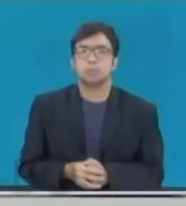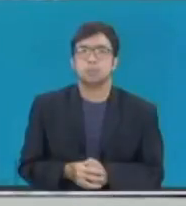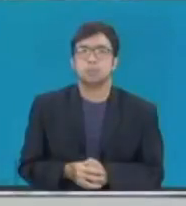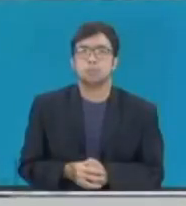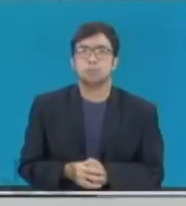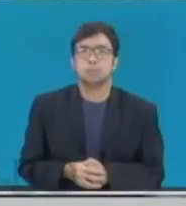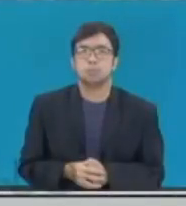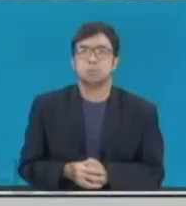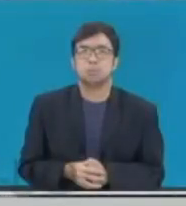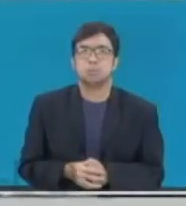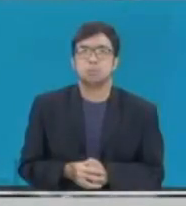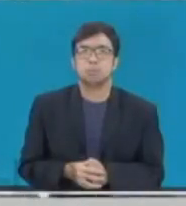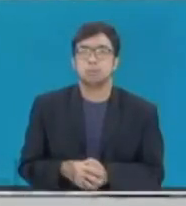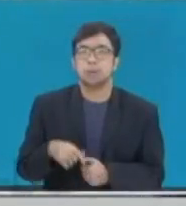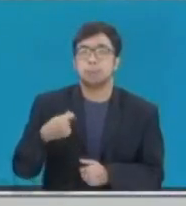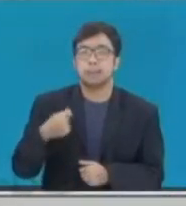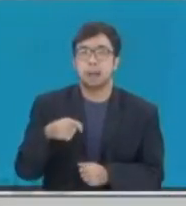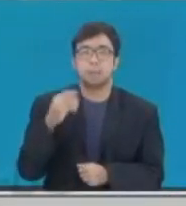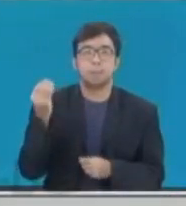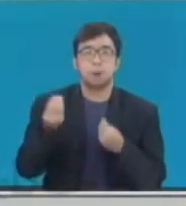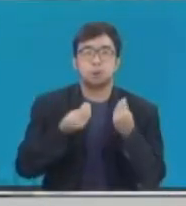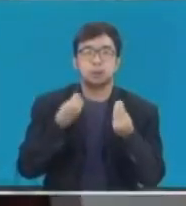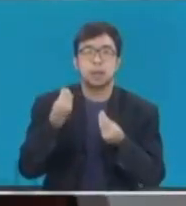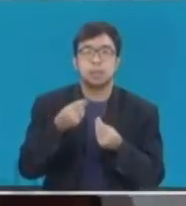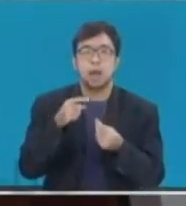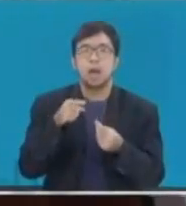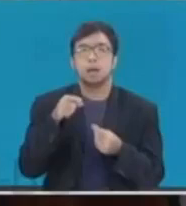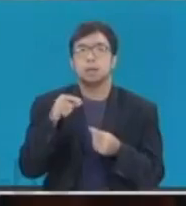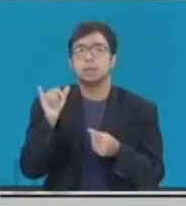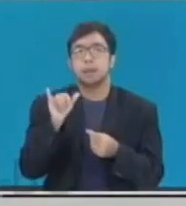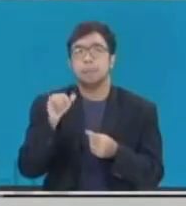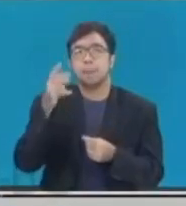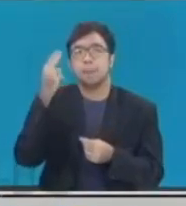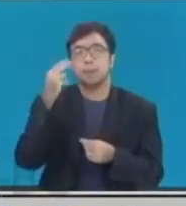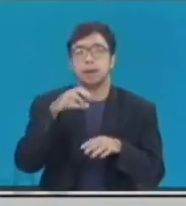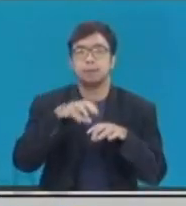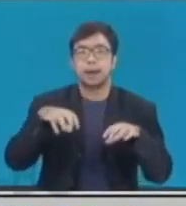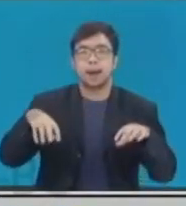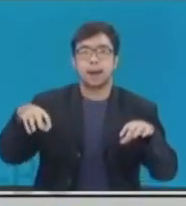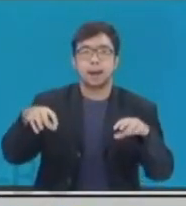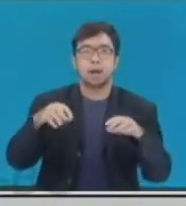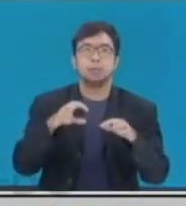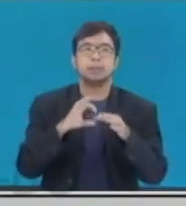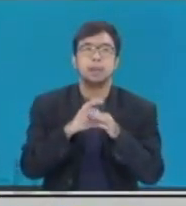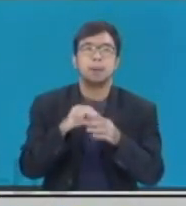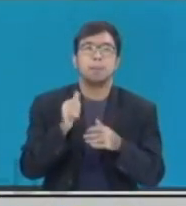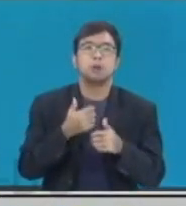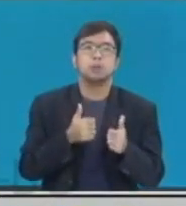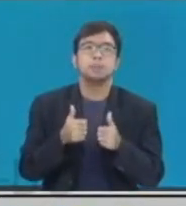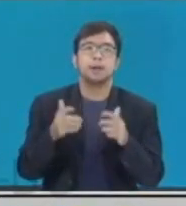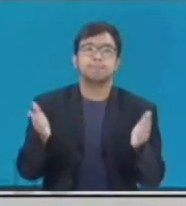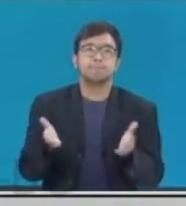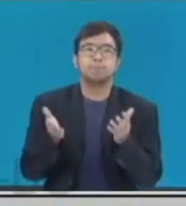Kementerian Pariwisata dan Ekonomi Kreatif akan berkolaborasi dengan pemerintah daerah menyambut antusias warga berwisata libur Lebaran